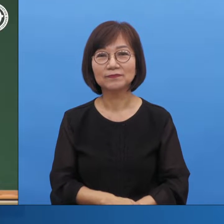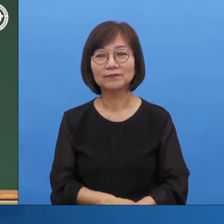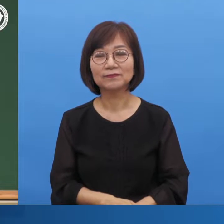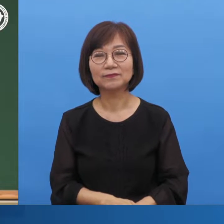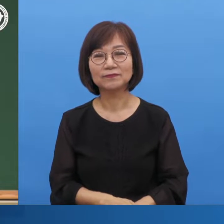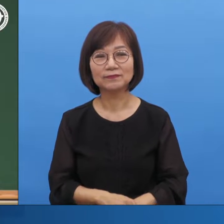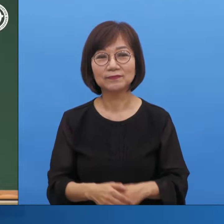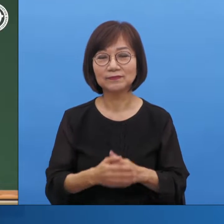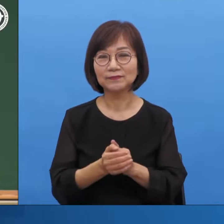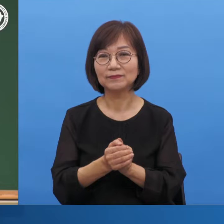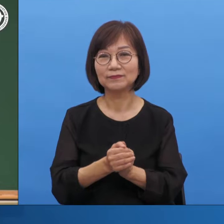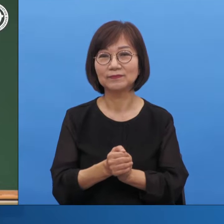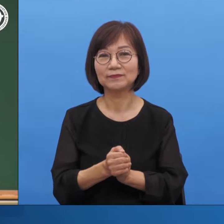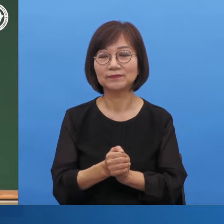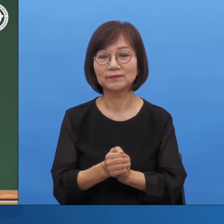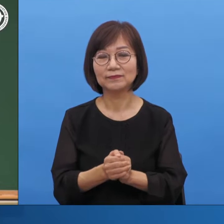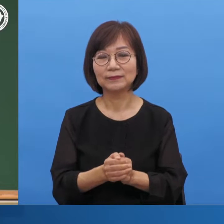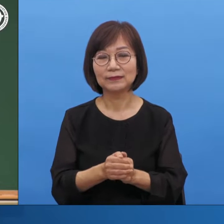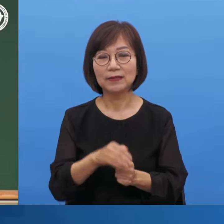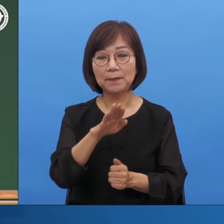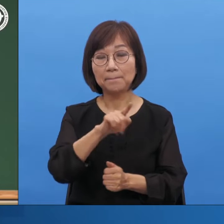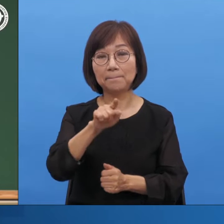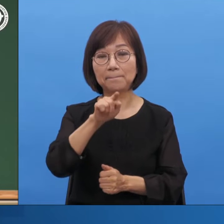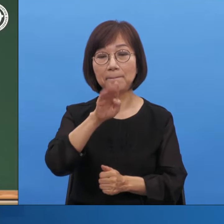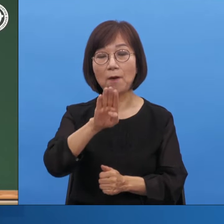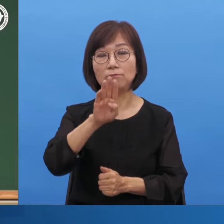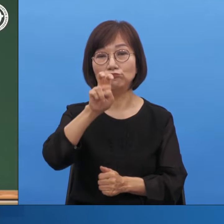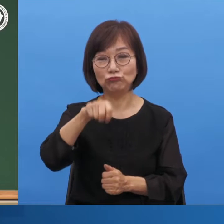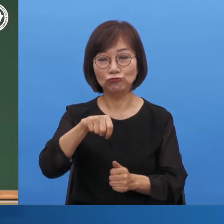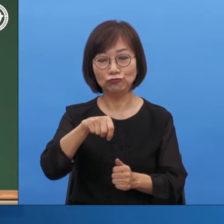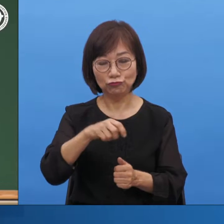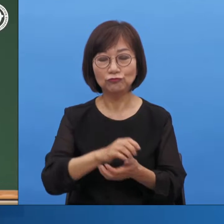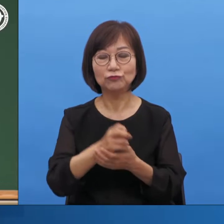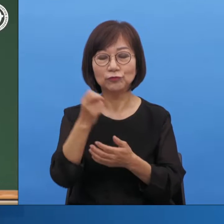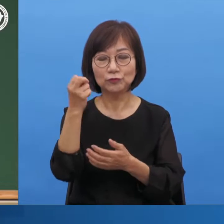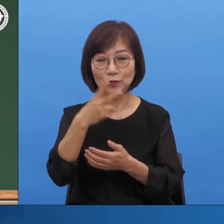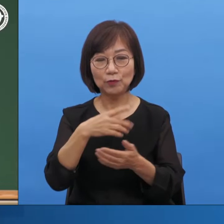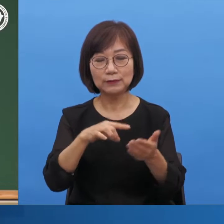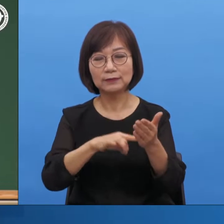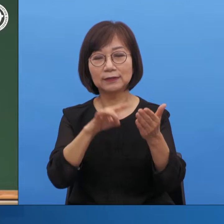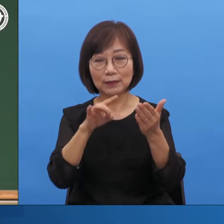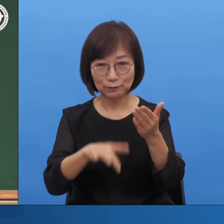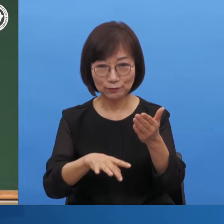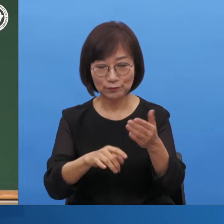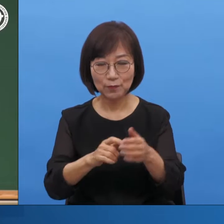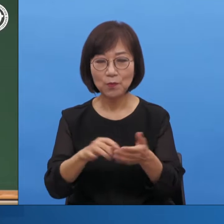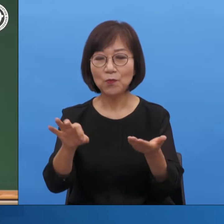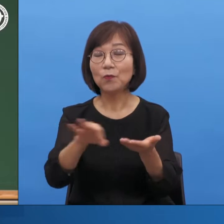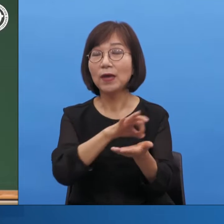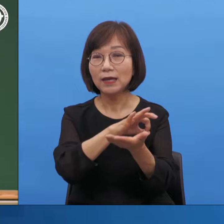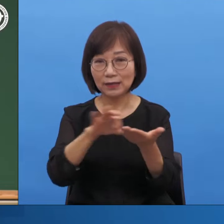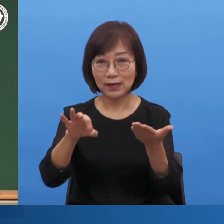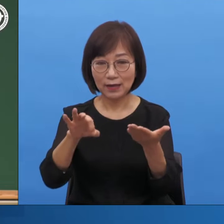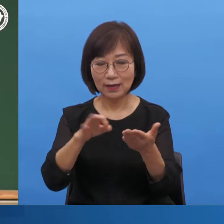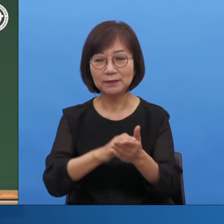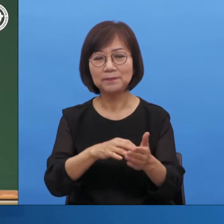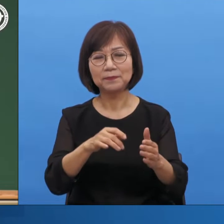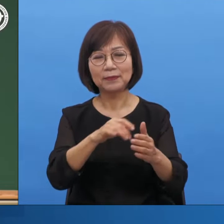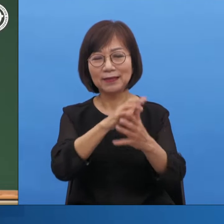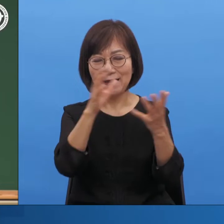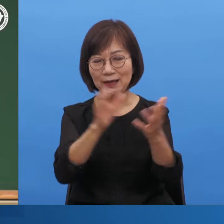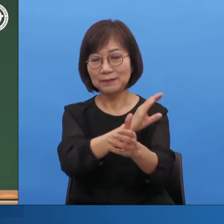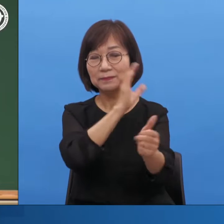여기는 법무, 세무, 회계법인에게 의뢰를 해서 전체 집행하는